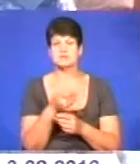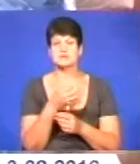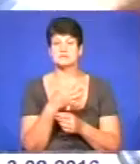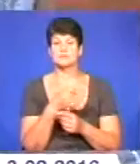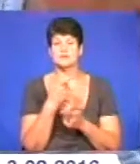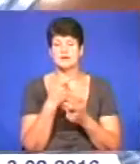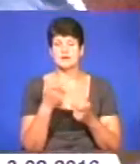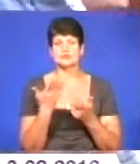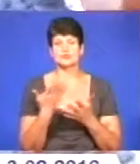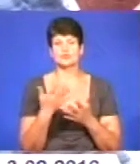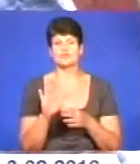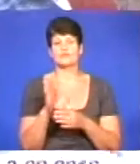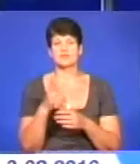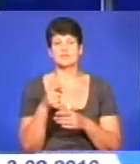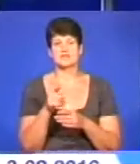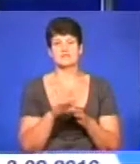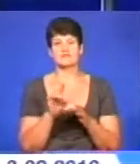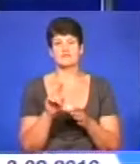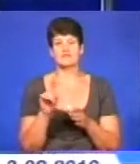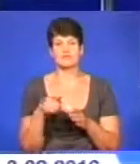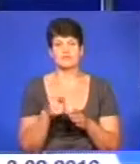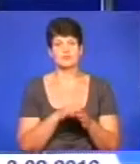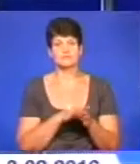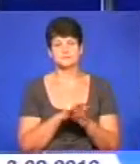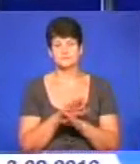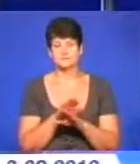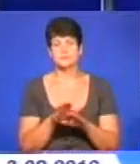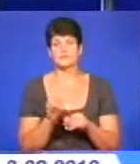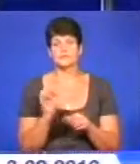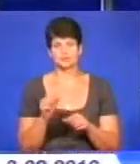якщо до вівторка їх вимоги не будуть виконані, вони дадуться до більш рішучих кроків.